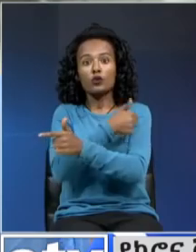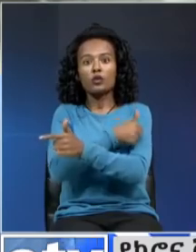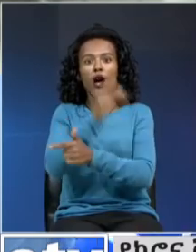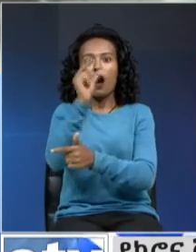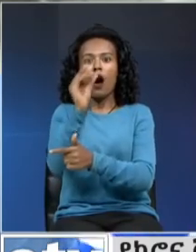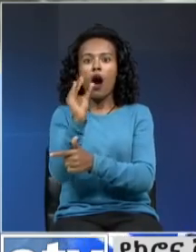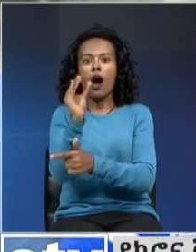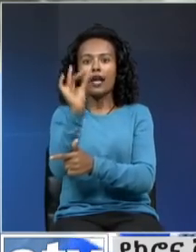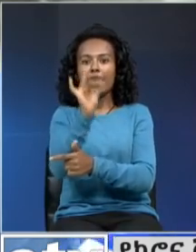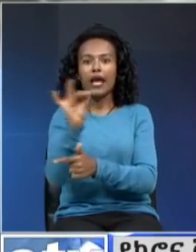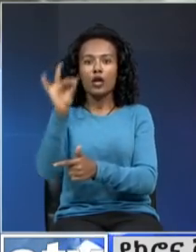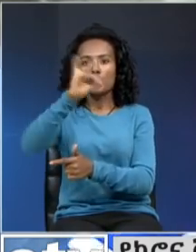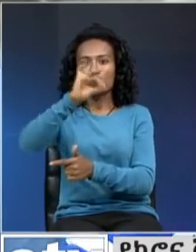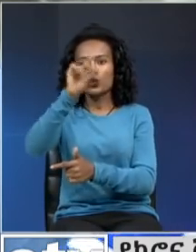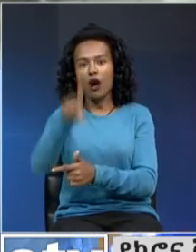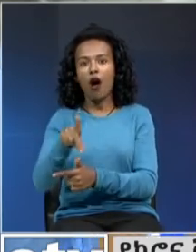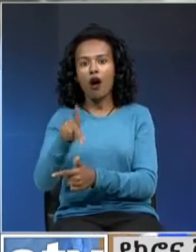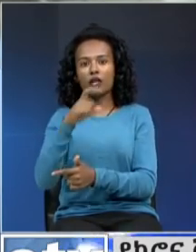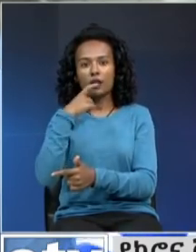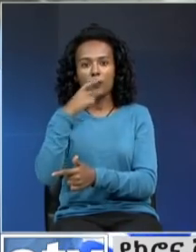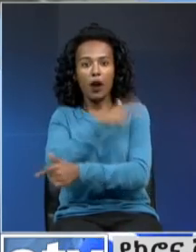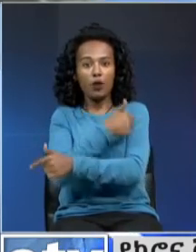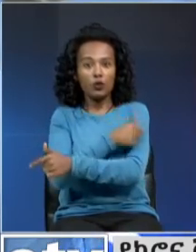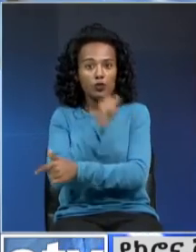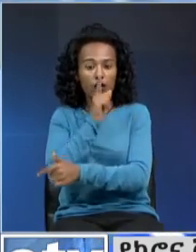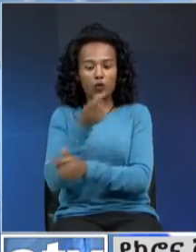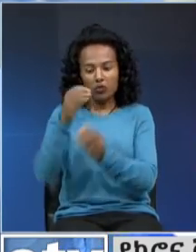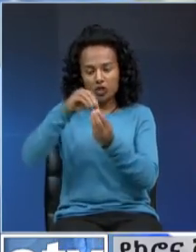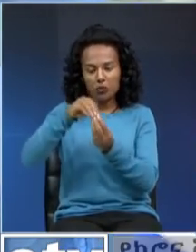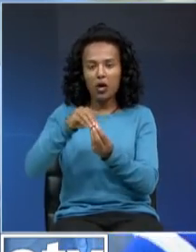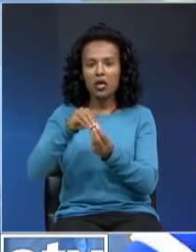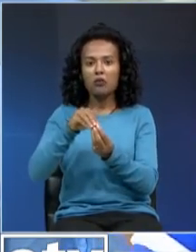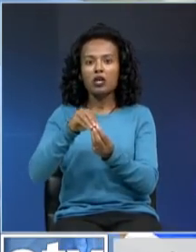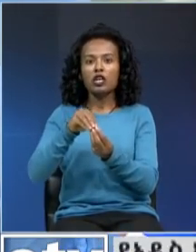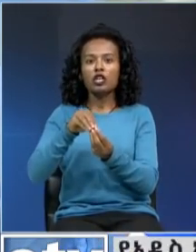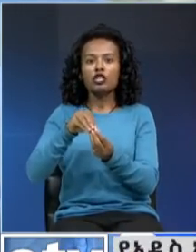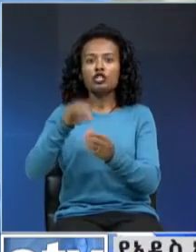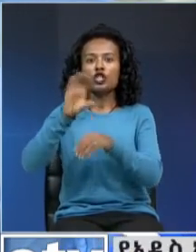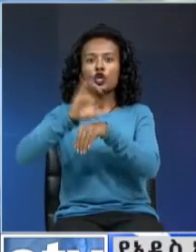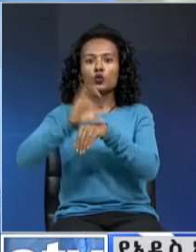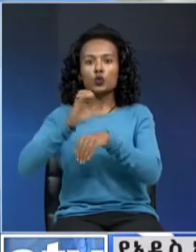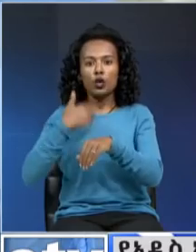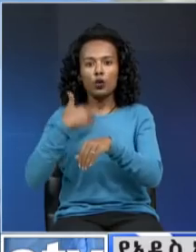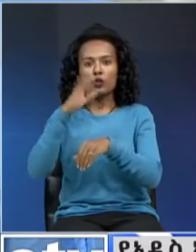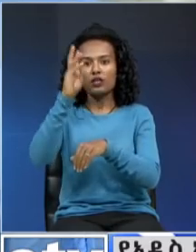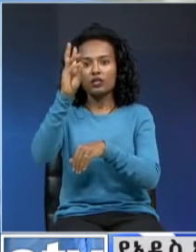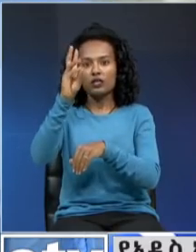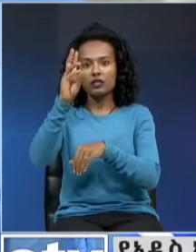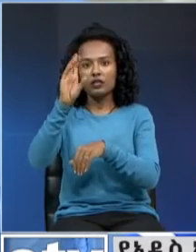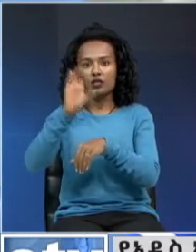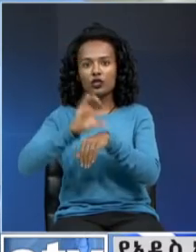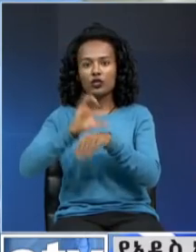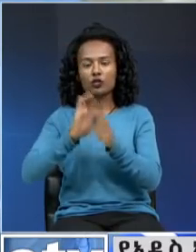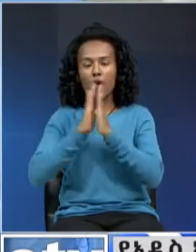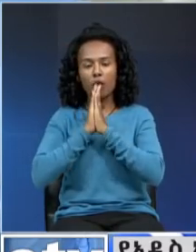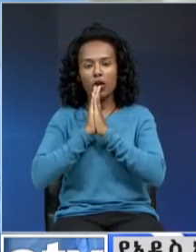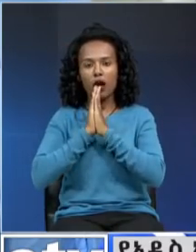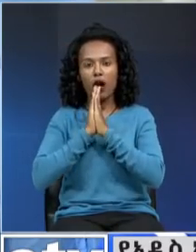ሃሌሉያ የሚባል ነው። በተጨማሪም ደግሞ ቸርቾች አሉ፣ ወደ 6 የሚሆኑ ማምለካይ